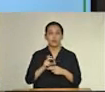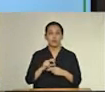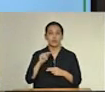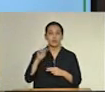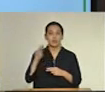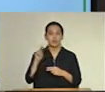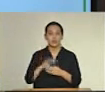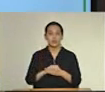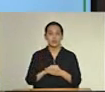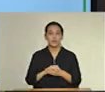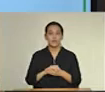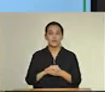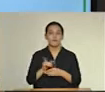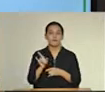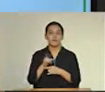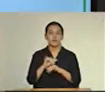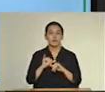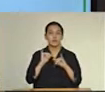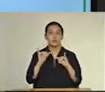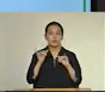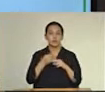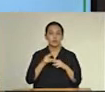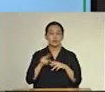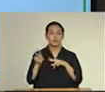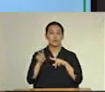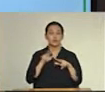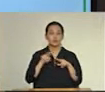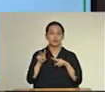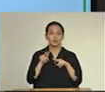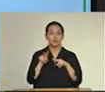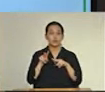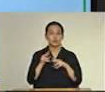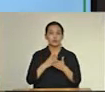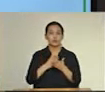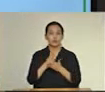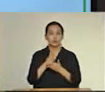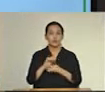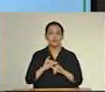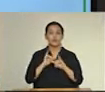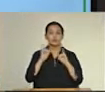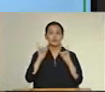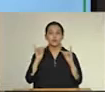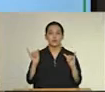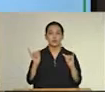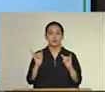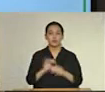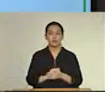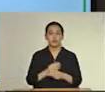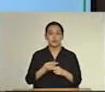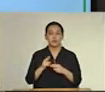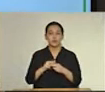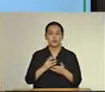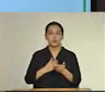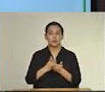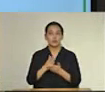chiplar, video kameralar rivojlangani sari bu kuzatish usuli ham juda ham keng miqyosda rivojlanib bormoqda. Bu